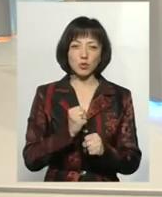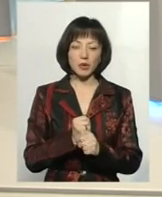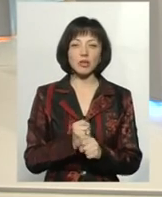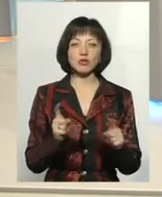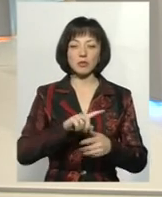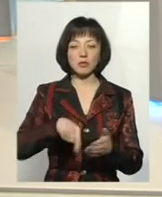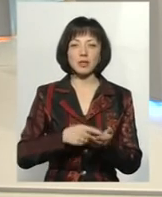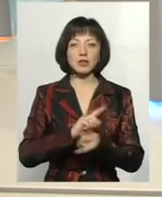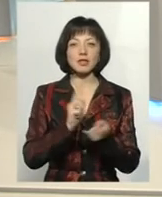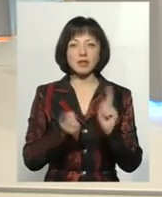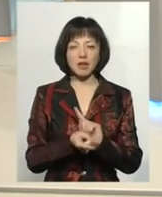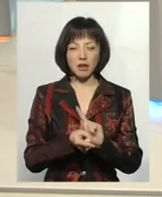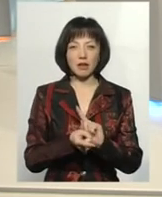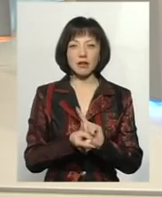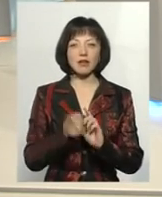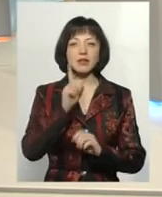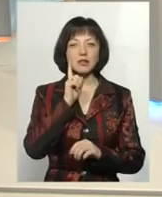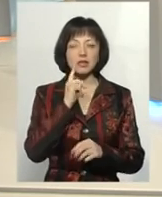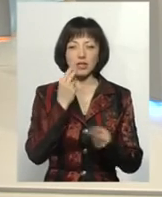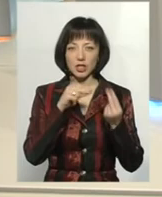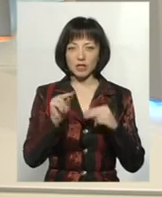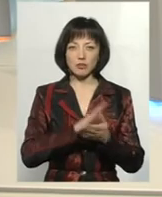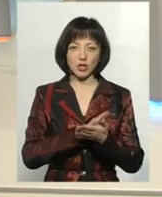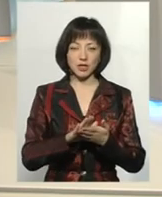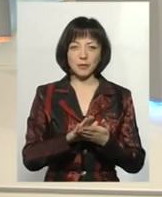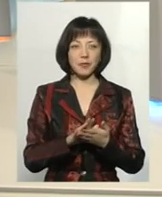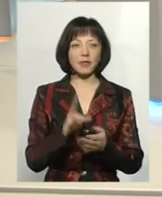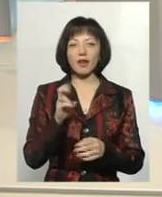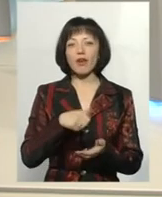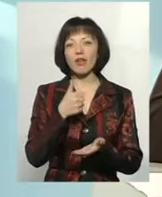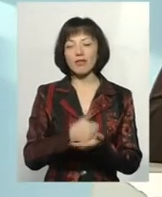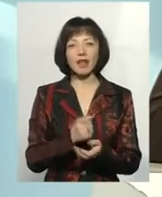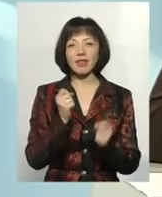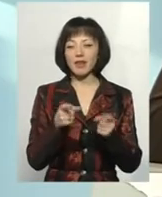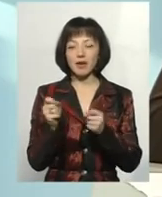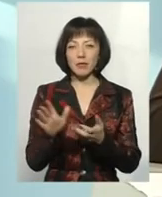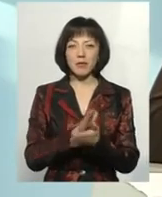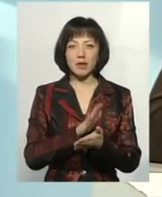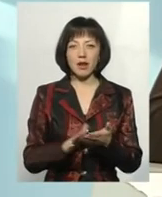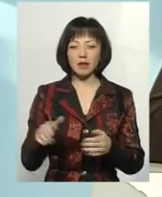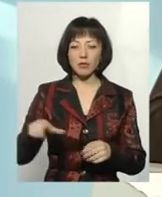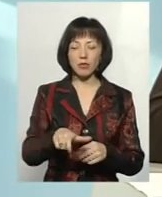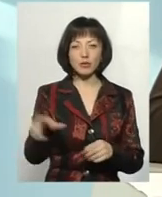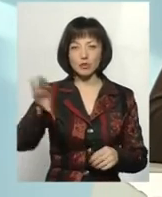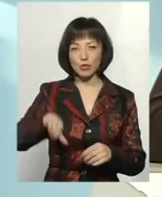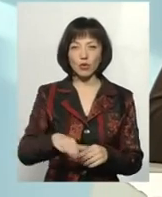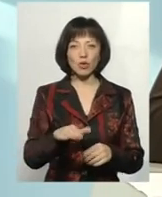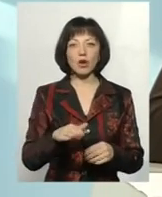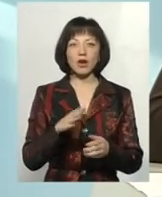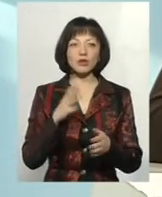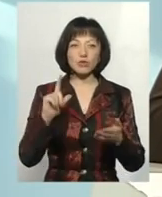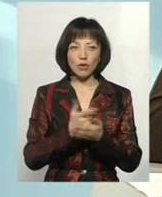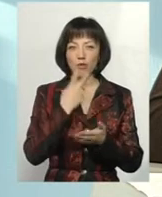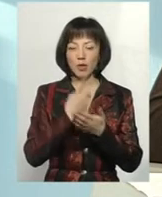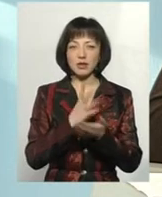щоб місто стало наше зеленішим, чистішим? Принаймні не накидати, ми вже поприбирали прибережну смугу, і ми знову бачимо, що вона